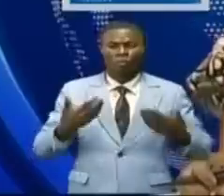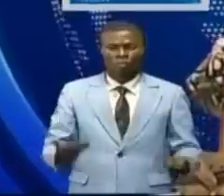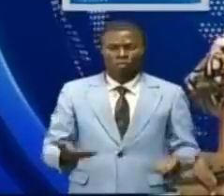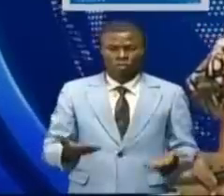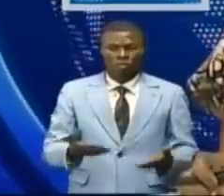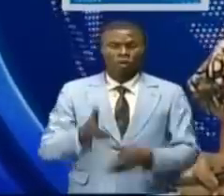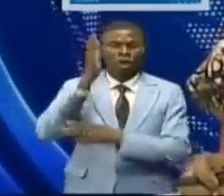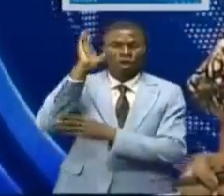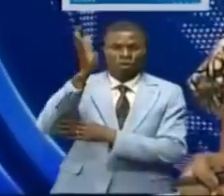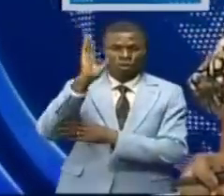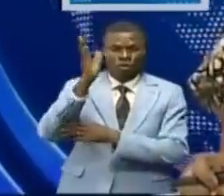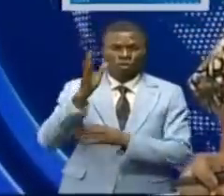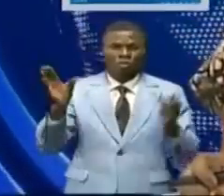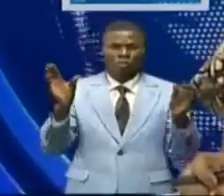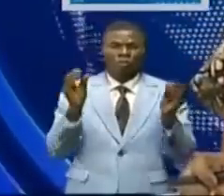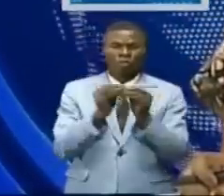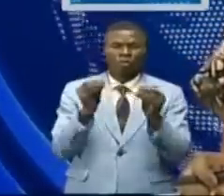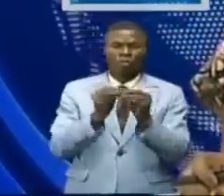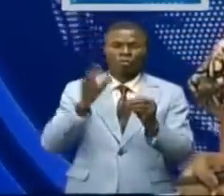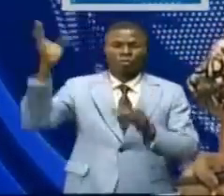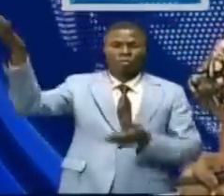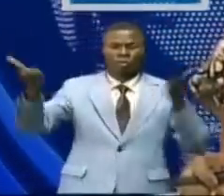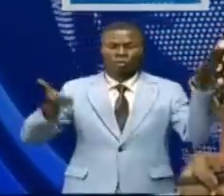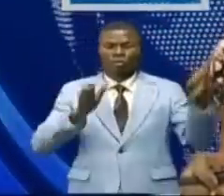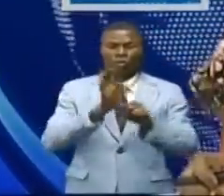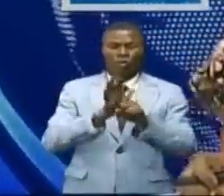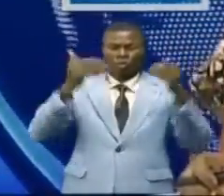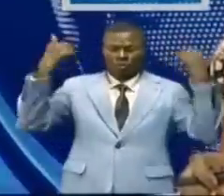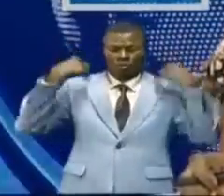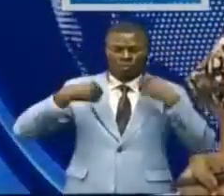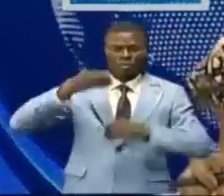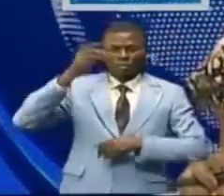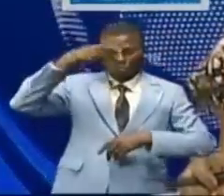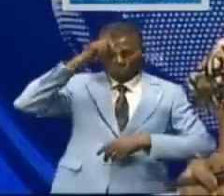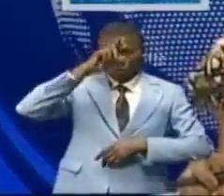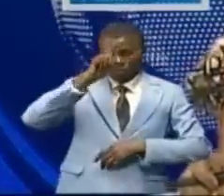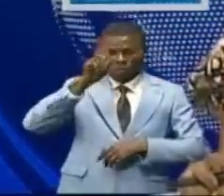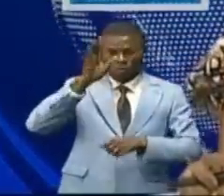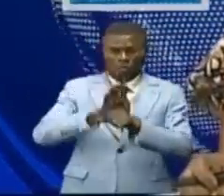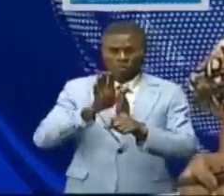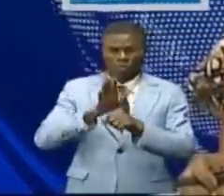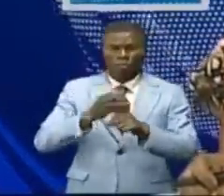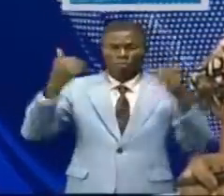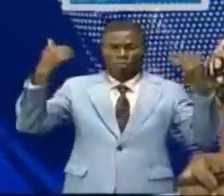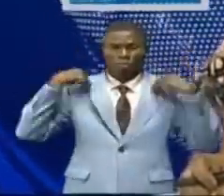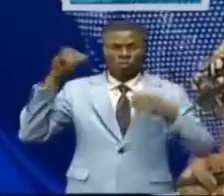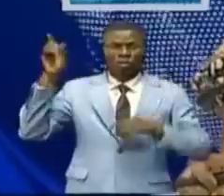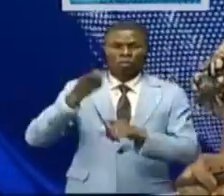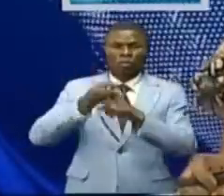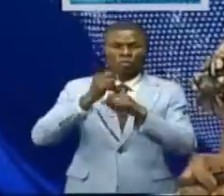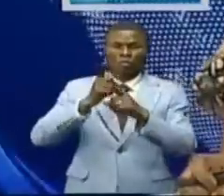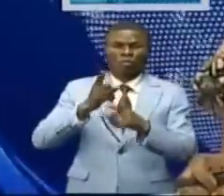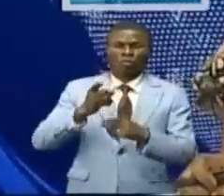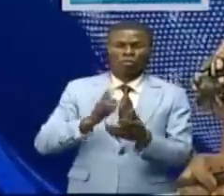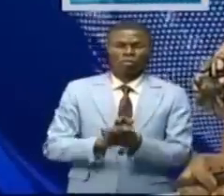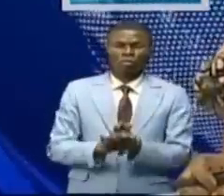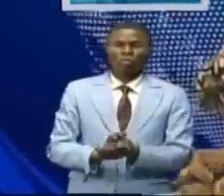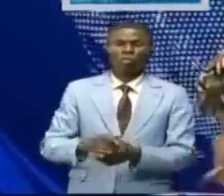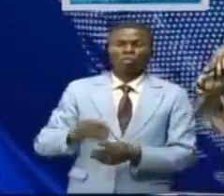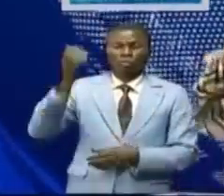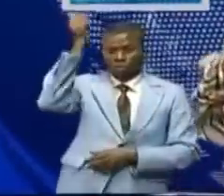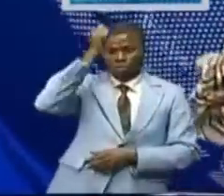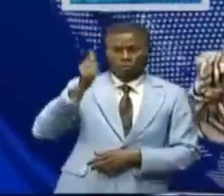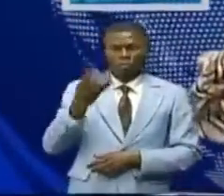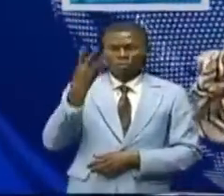Cette conférence qui a réuni de nombreuses sommités scientifiques ainsi que plusieurs personnalités venues du quatre coins du globe pour mettre